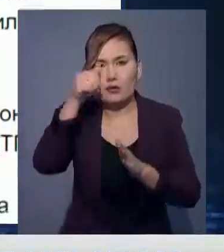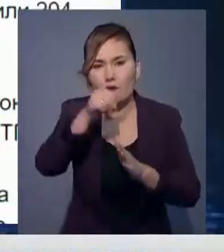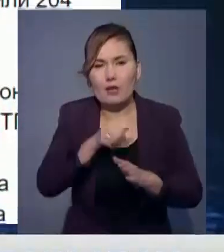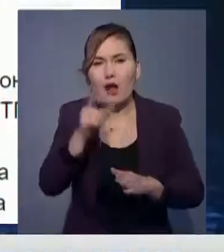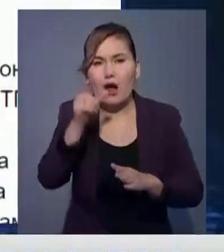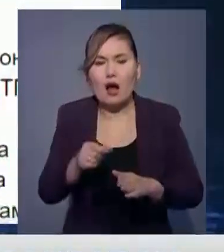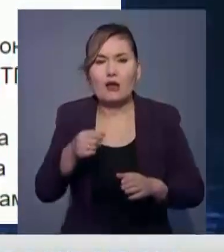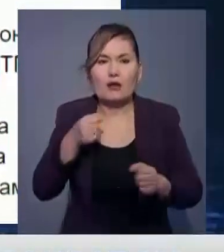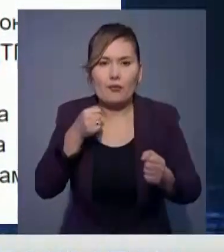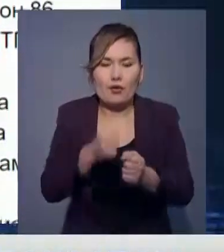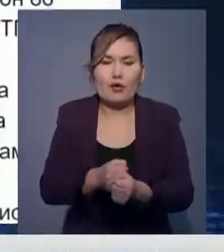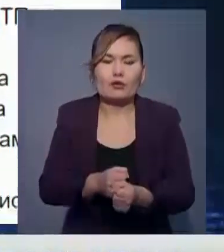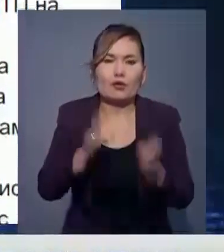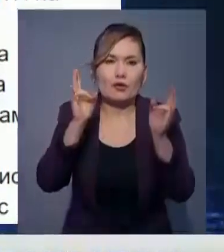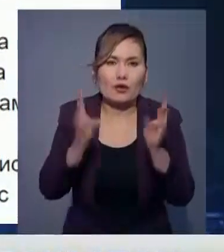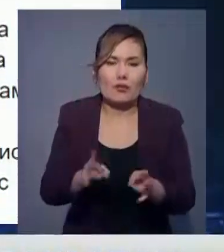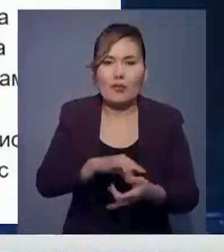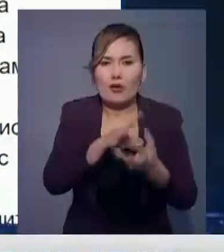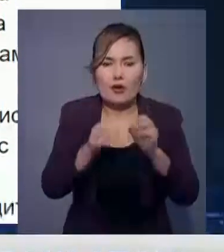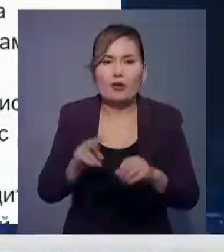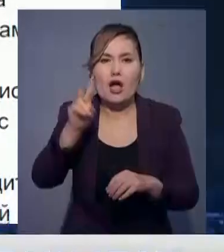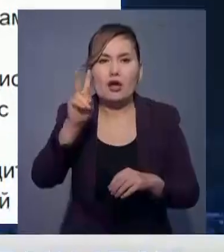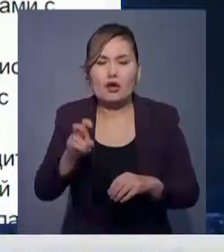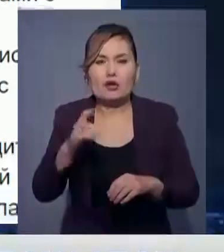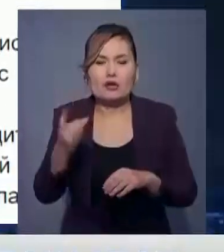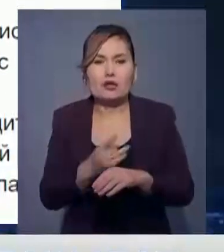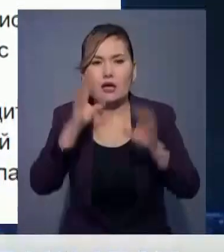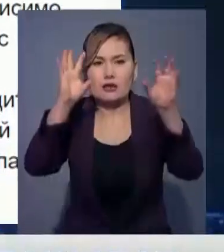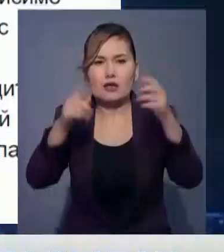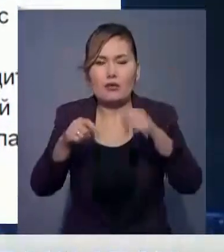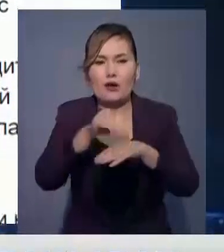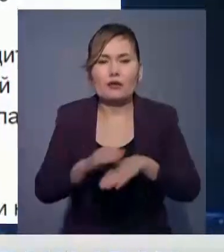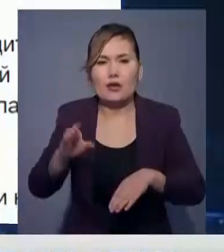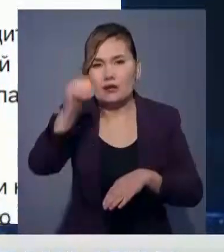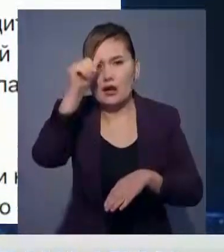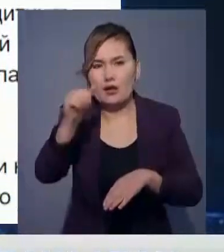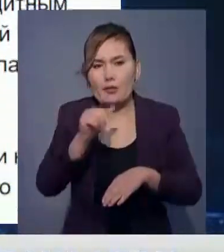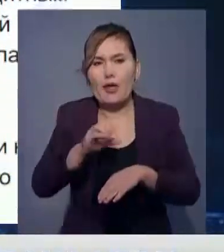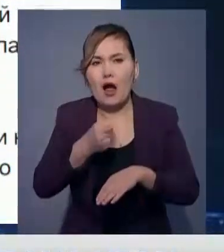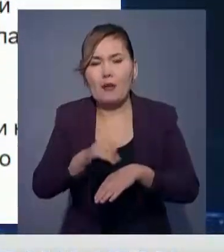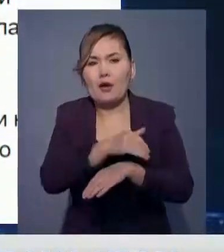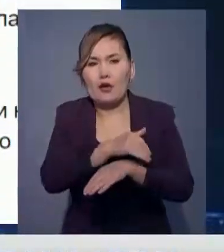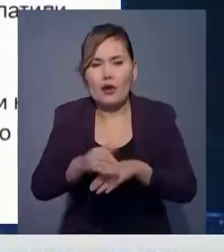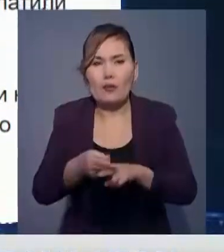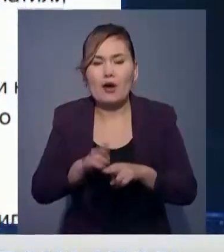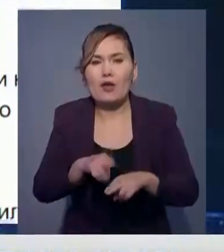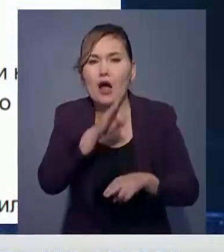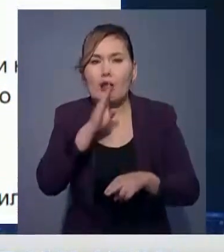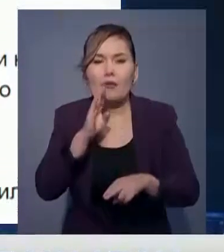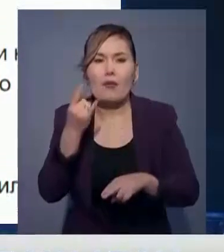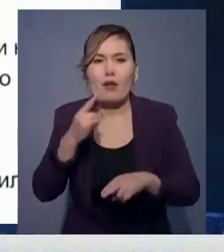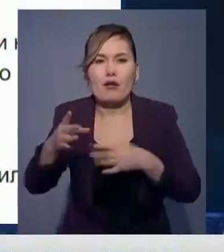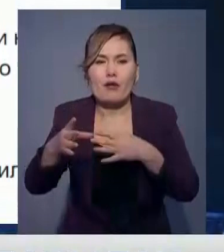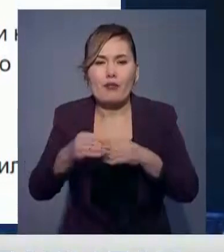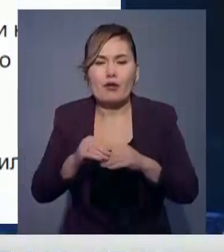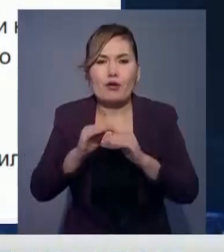қағып өлтірген 10 жүргізуші жалпы саны 200 рет заң бұзыпты. Ал 42-те Абай көшесінде анасы мен баласын қаққан көлік иесі